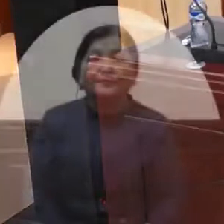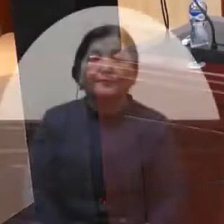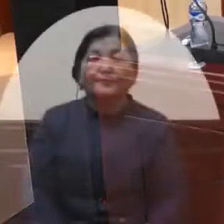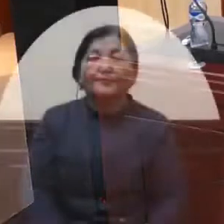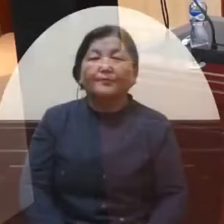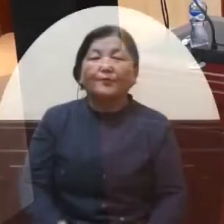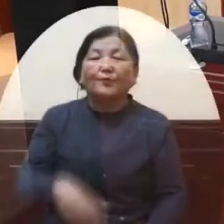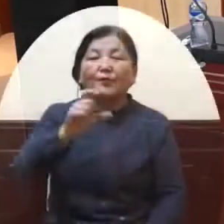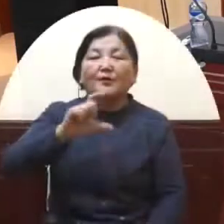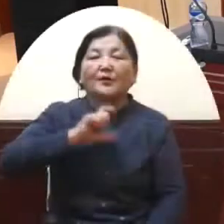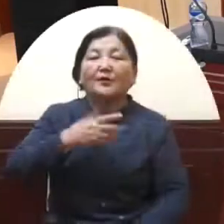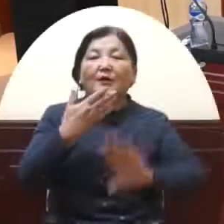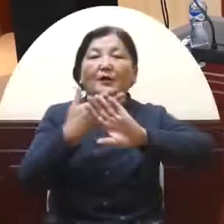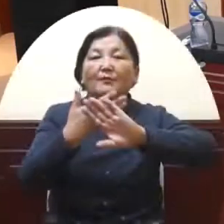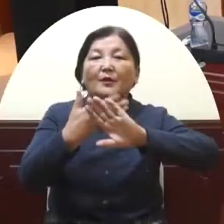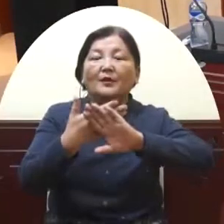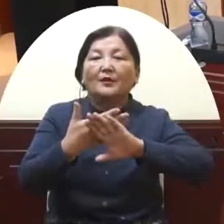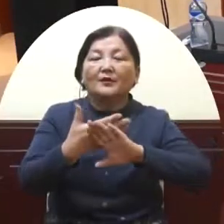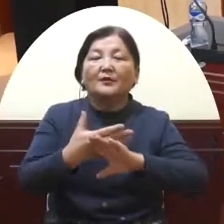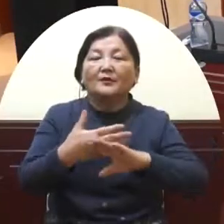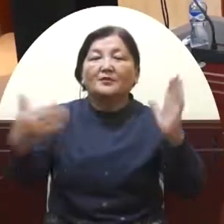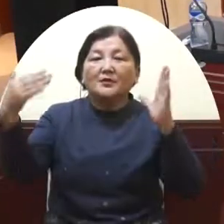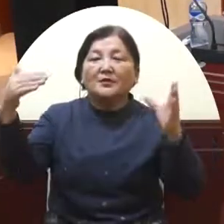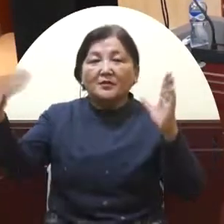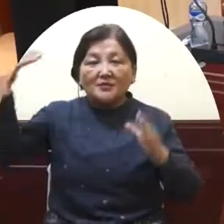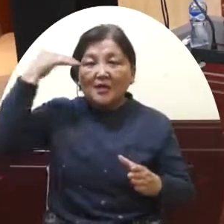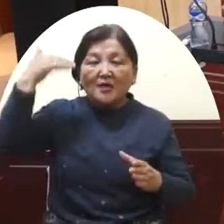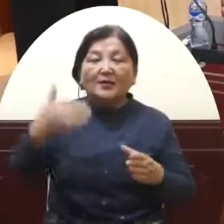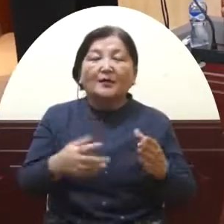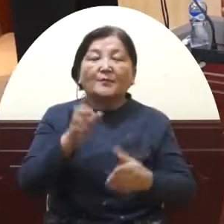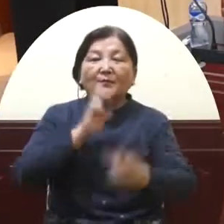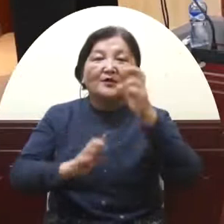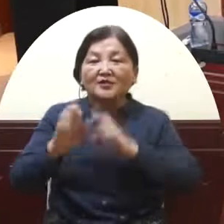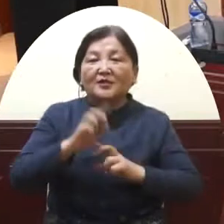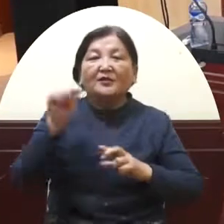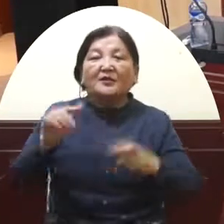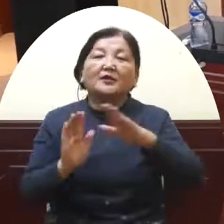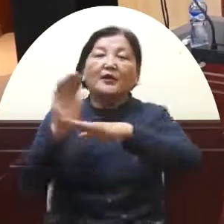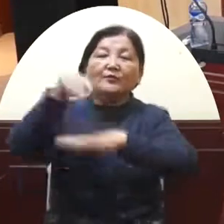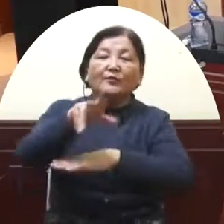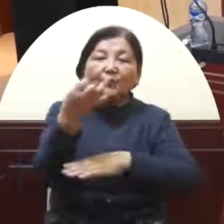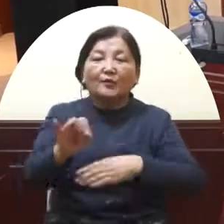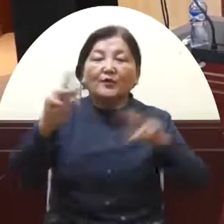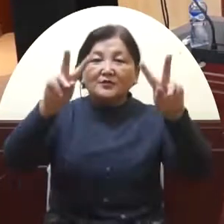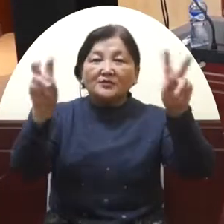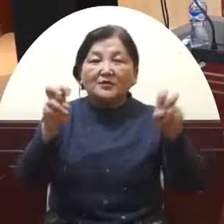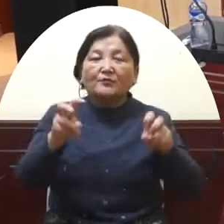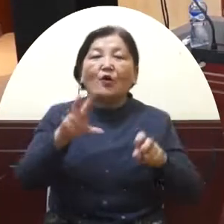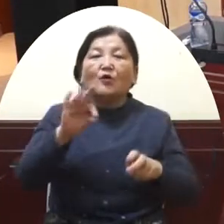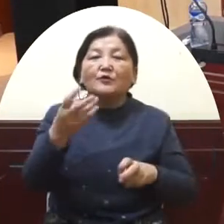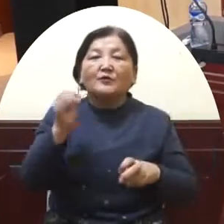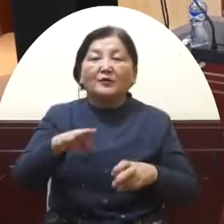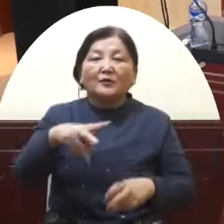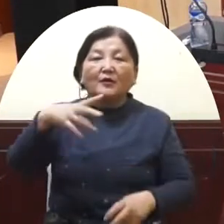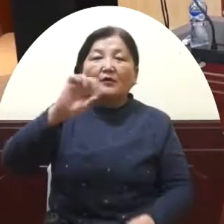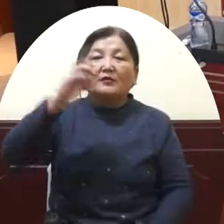багшийн эрхийг хамгаалах нь Саад бэрхшээл, түүнийг даван туулах арга зам Сэдэв олон нийтийн